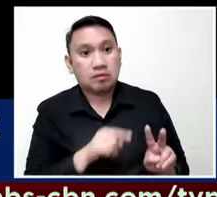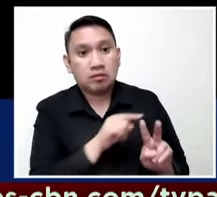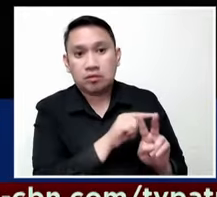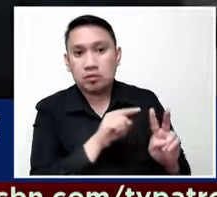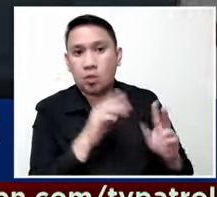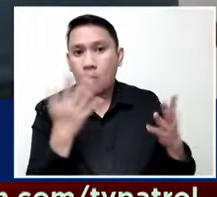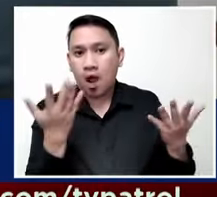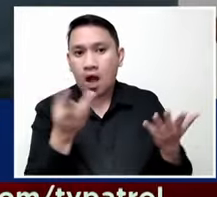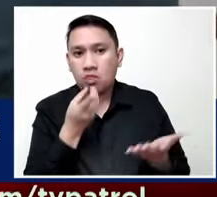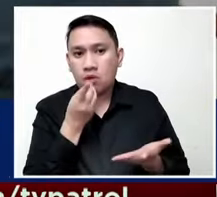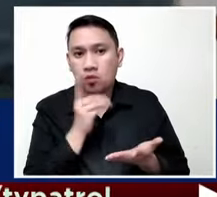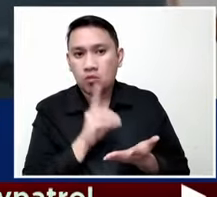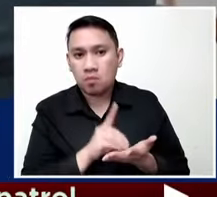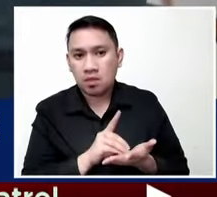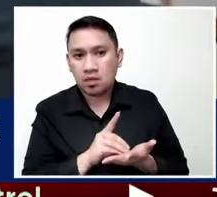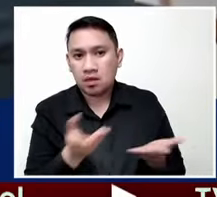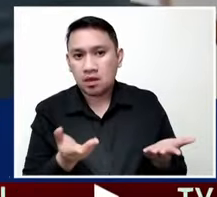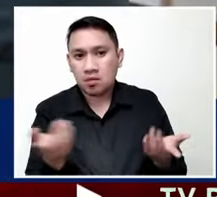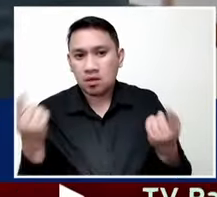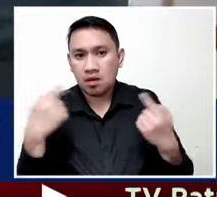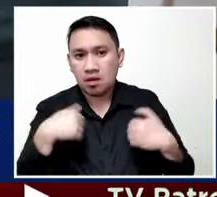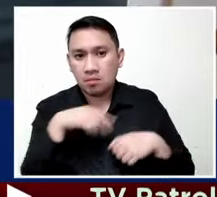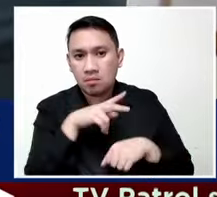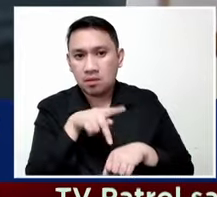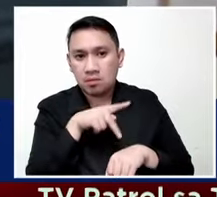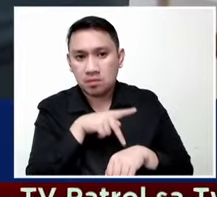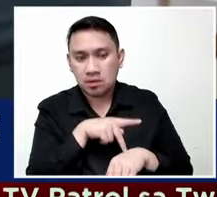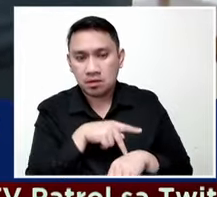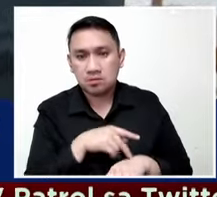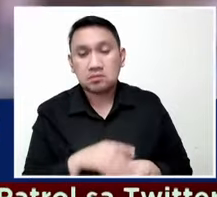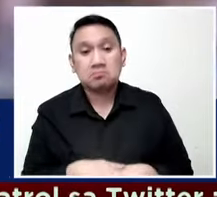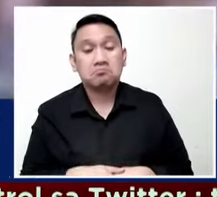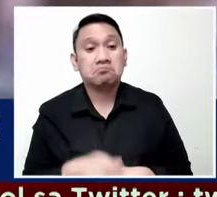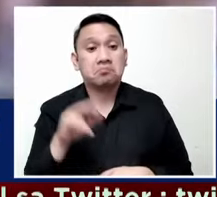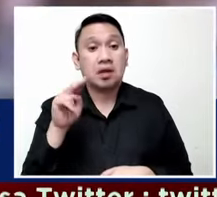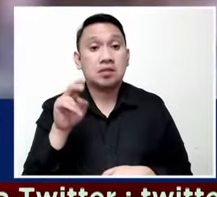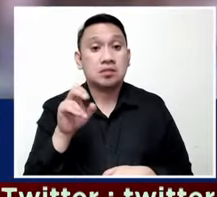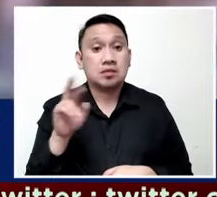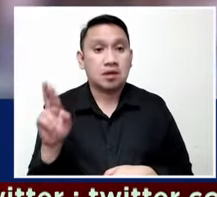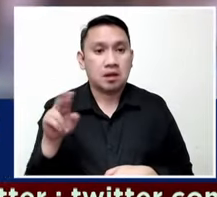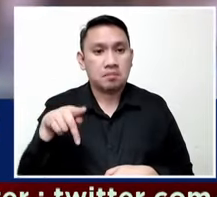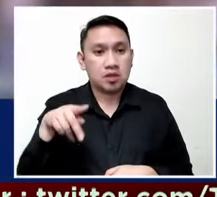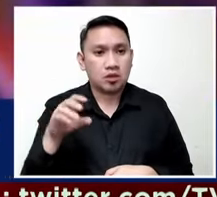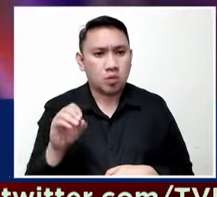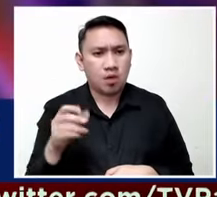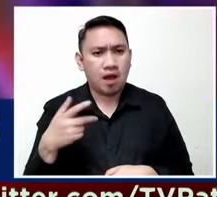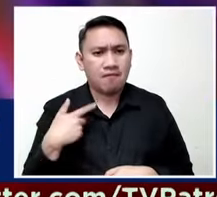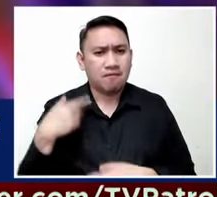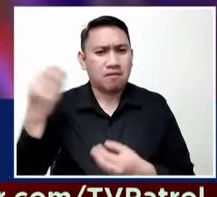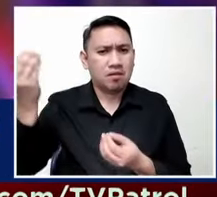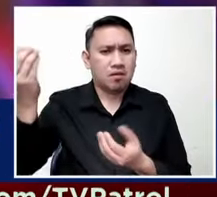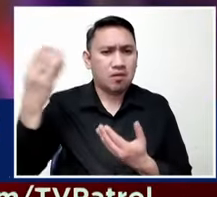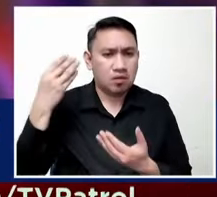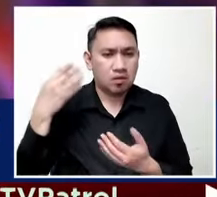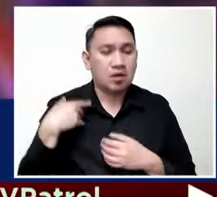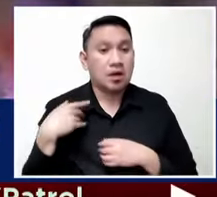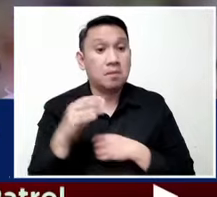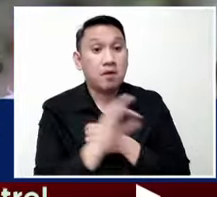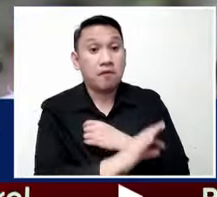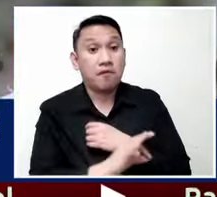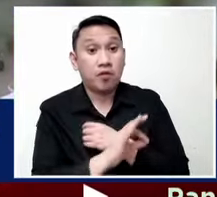nahuli. Ayon kay Nartates, maraming natatanggap na impormasyon ng NCRPO na may mga dayuhan na may mga hawak na baril sa